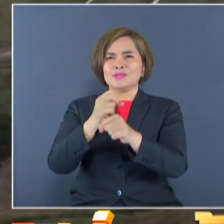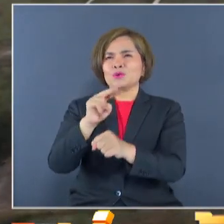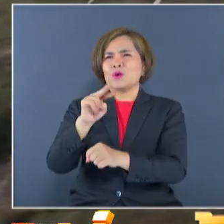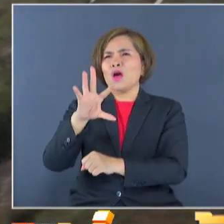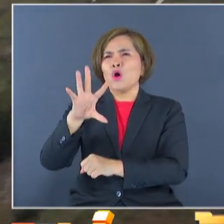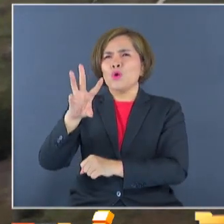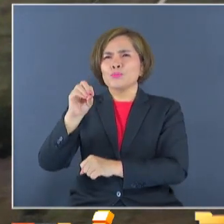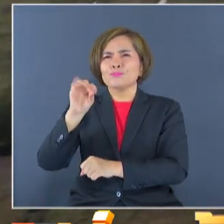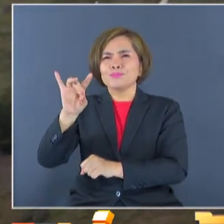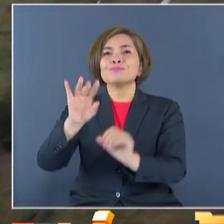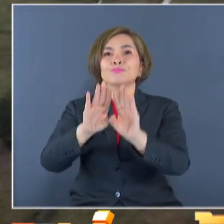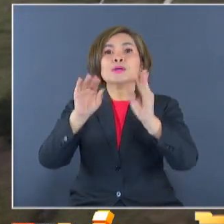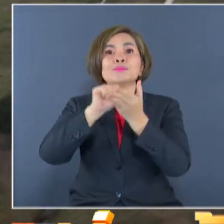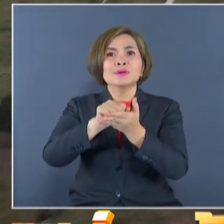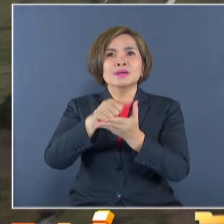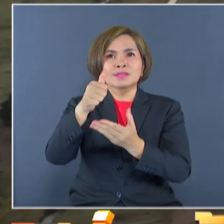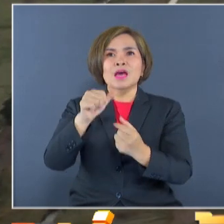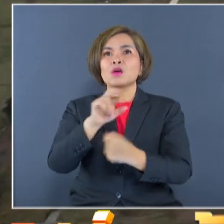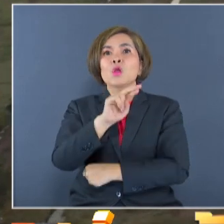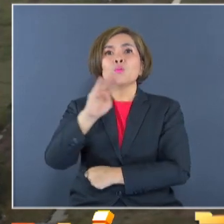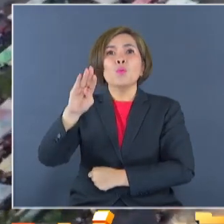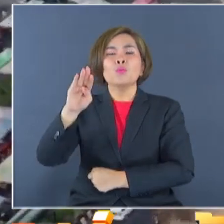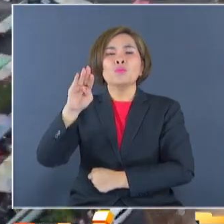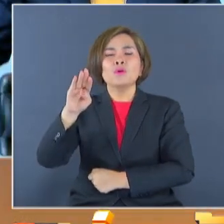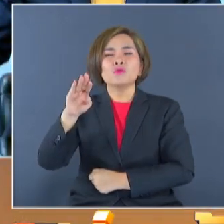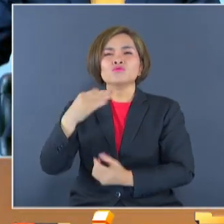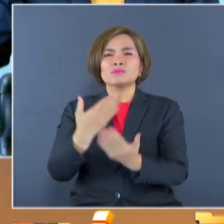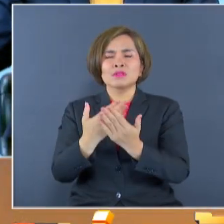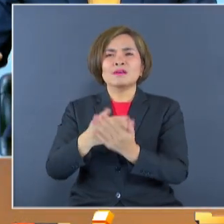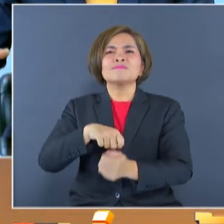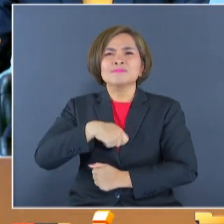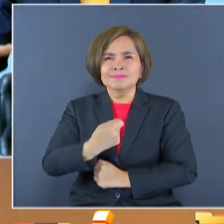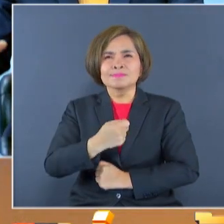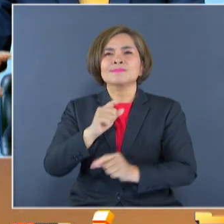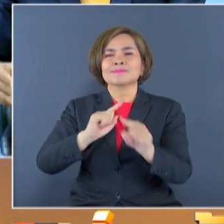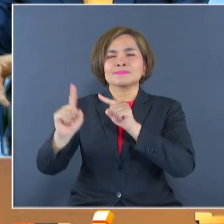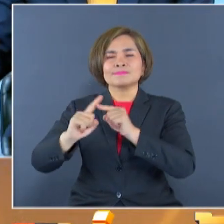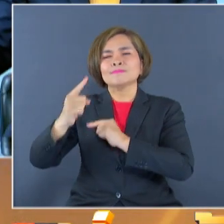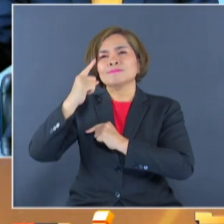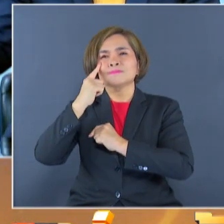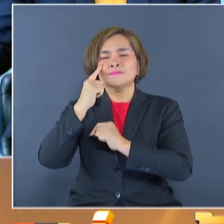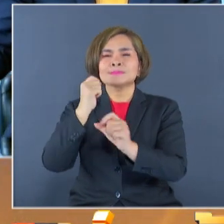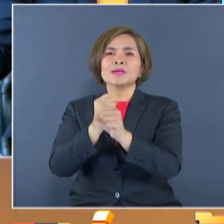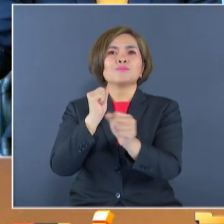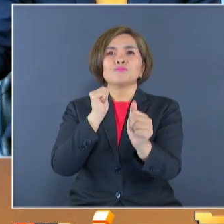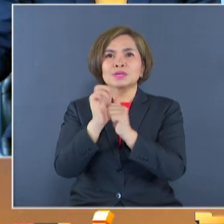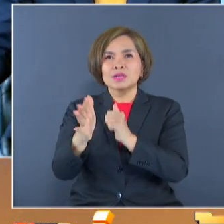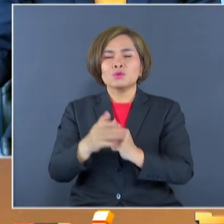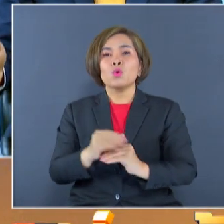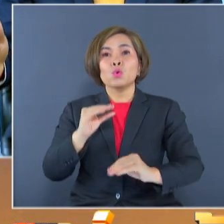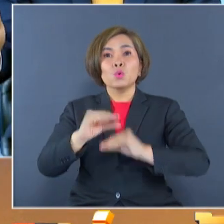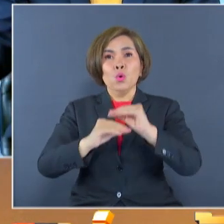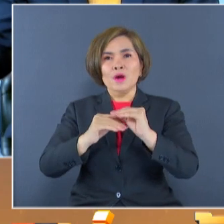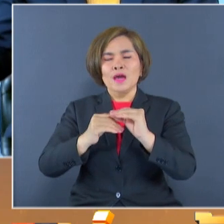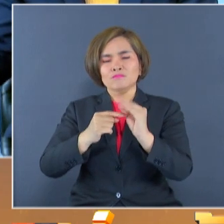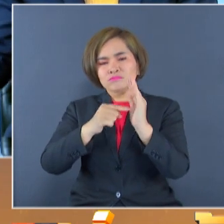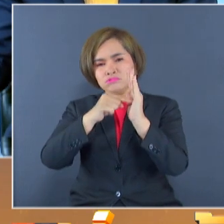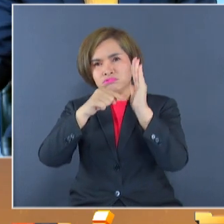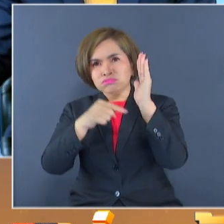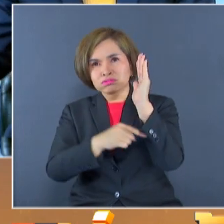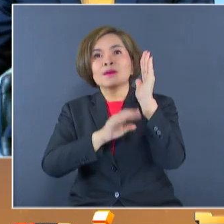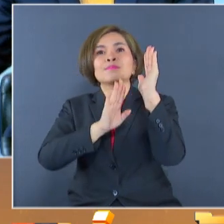แต่ว่าคณผชมระบบค่าผ่านทางคุณสามาถบอกไม่น่าจะทำทันนะ ส่วโปรงการ Motorway ที่จะไปทางภาคใต้